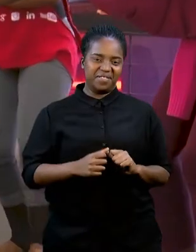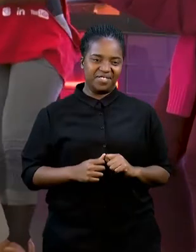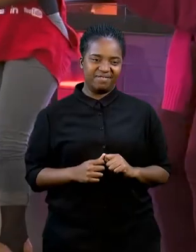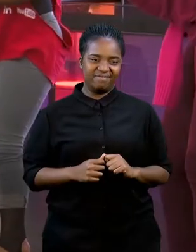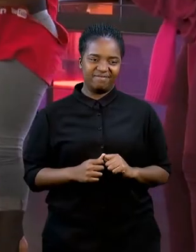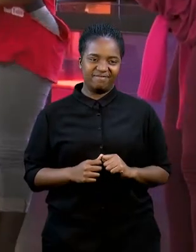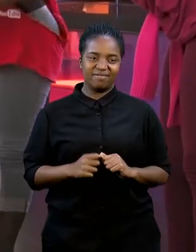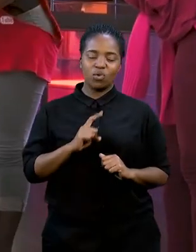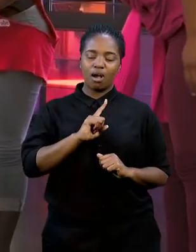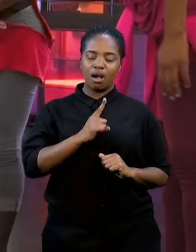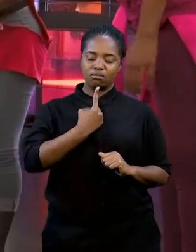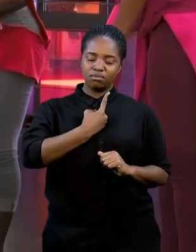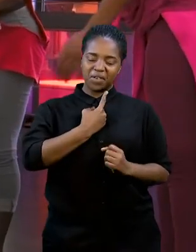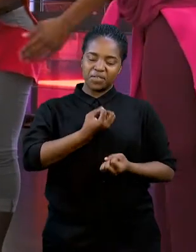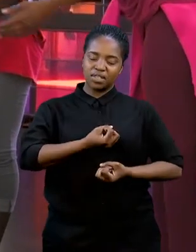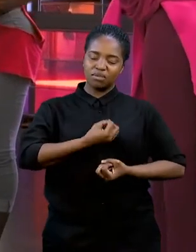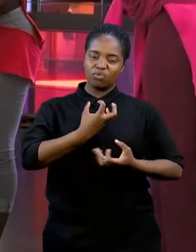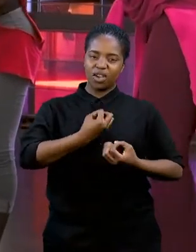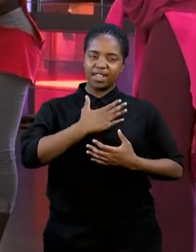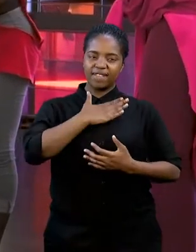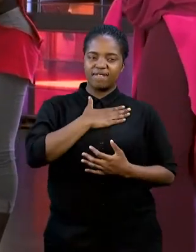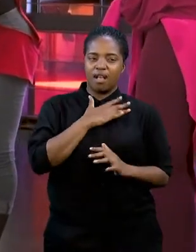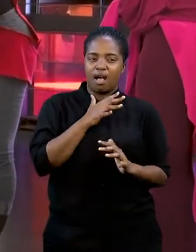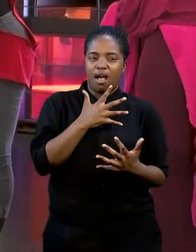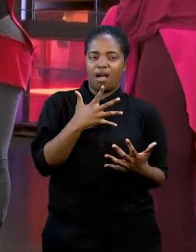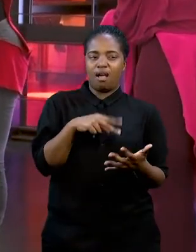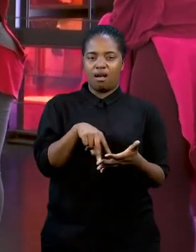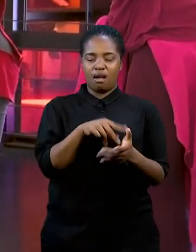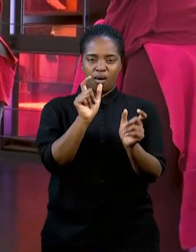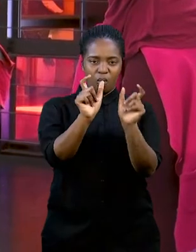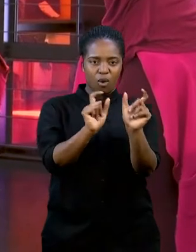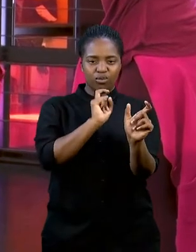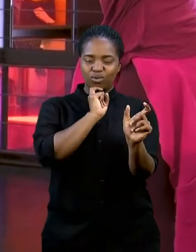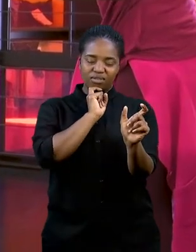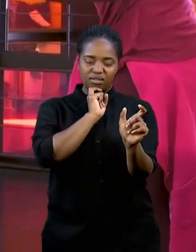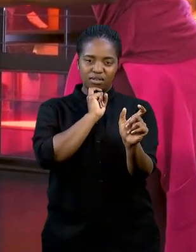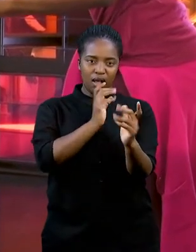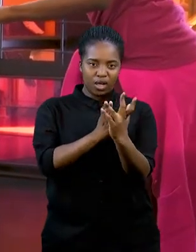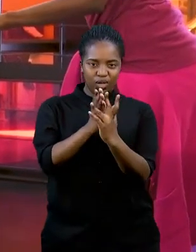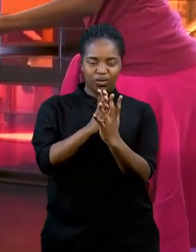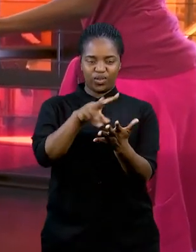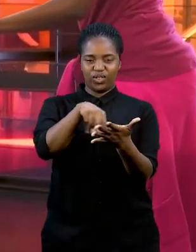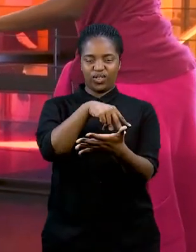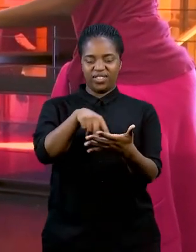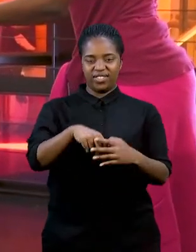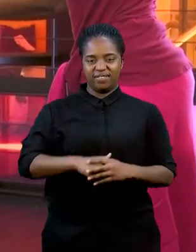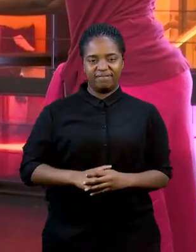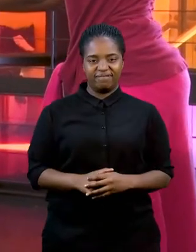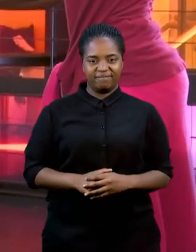freedom na a way of expressing hi ndlela leyi ni titwaka hi yona ni nga vulavuli marito.